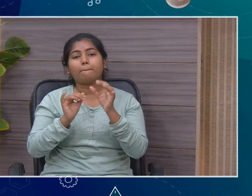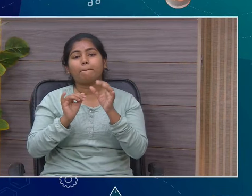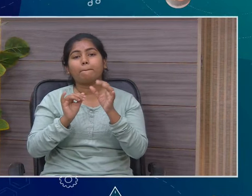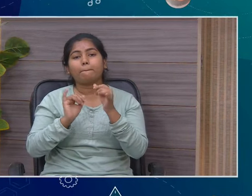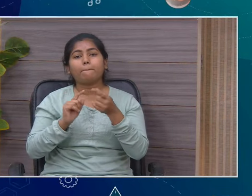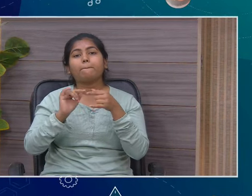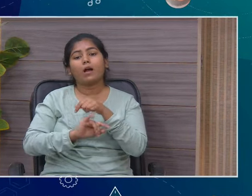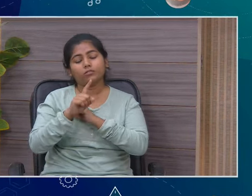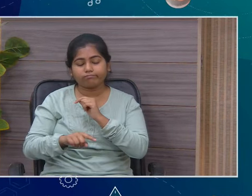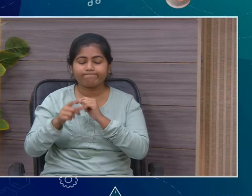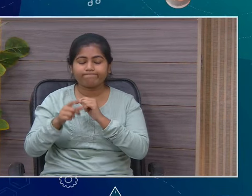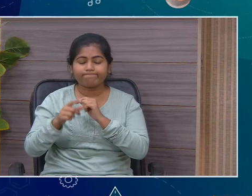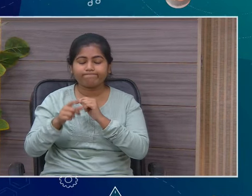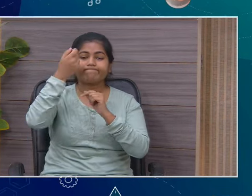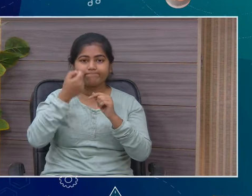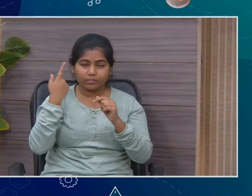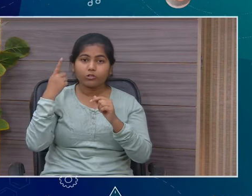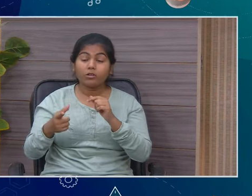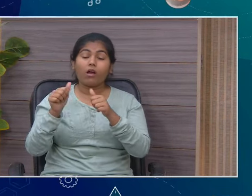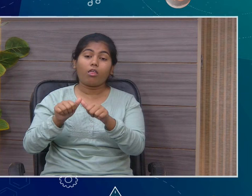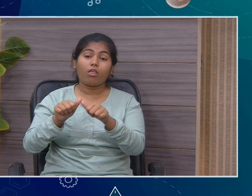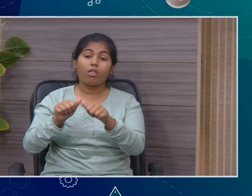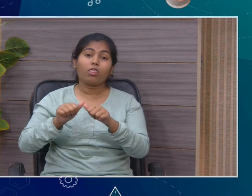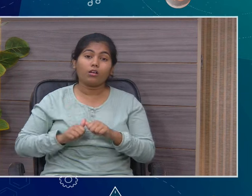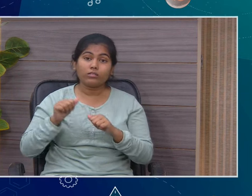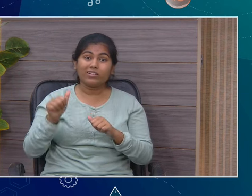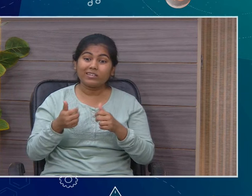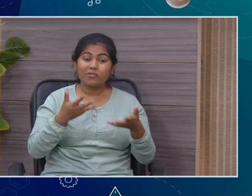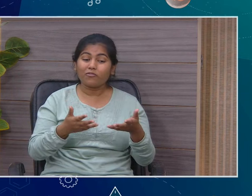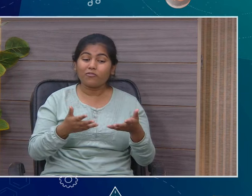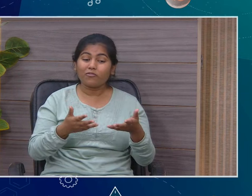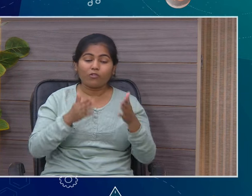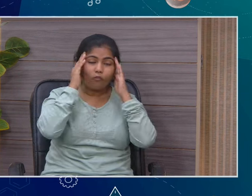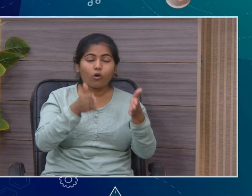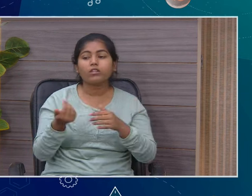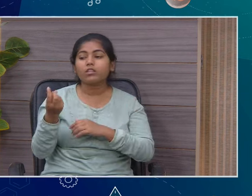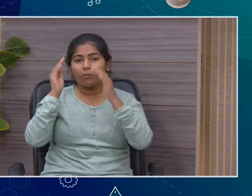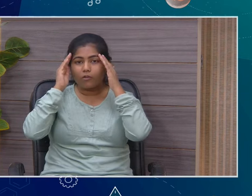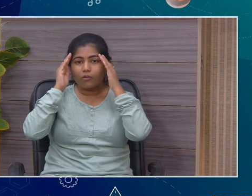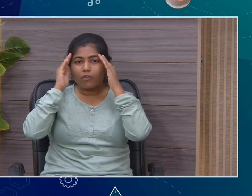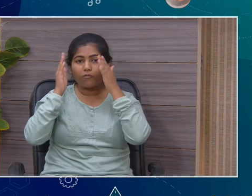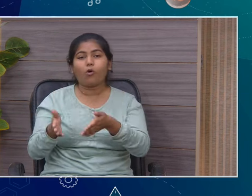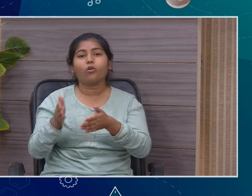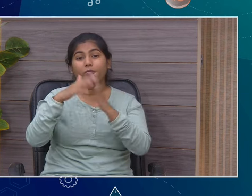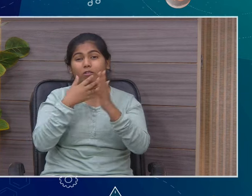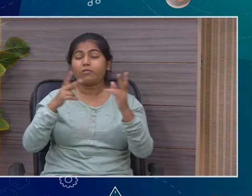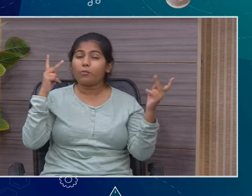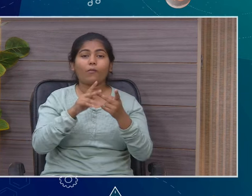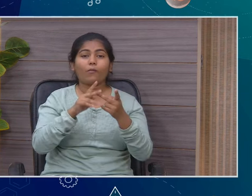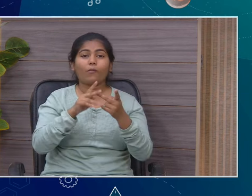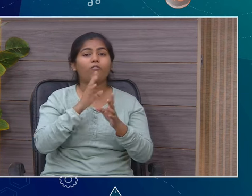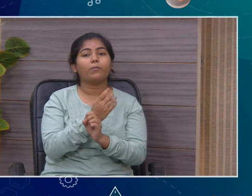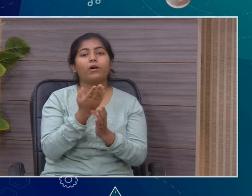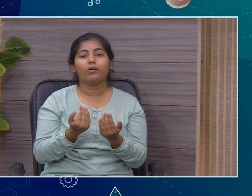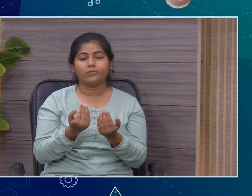तब उन्होंने ये कंक्लूजन निकाला कि इसकी जगह यदि हम एटॉमिक नंबर पर फोकस करेंगे तो हमारी जो पीरियोडिक टेबल है वो सटीक बनेगी, सटीक बनेगी। उन्होंने